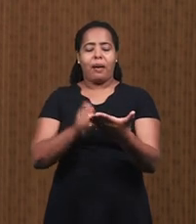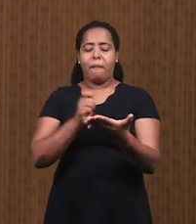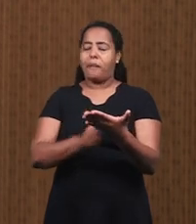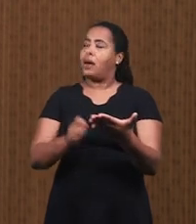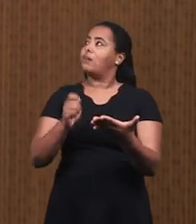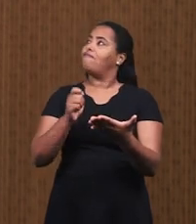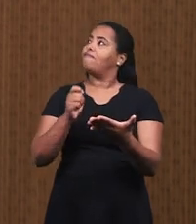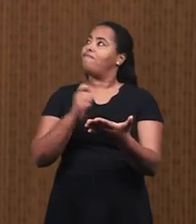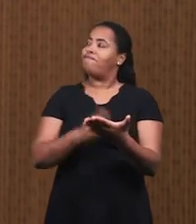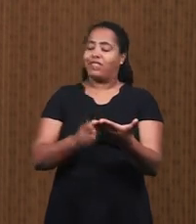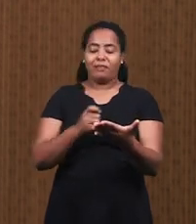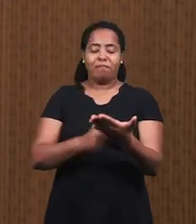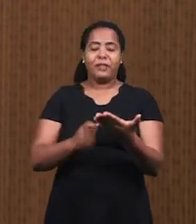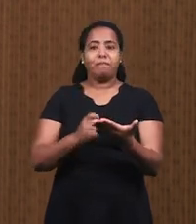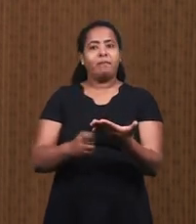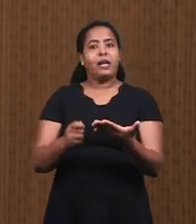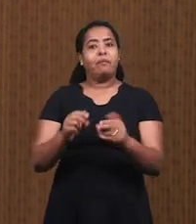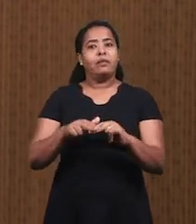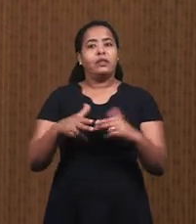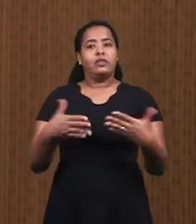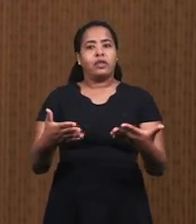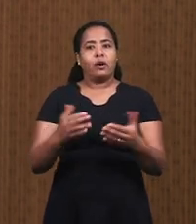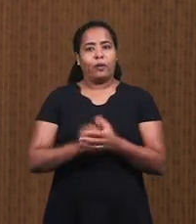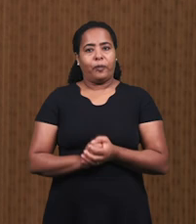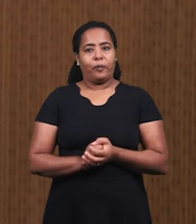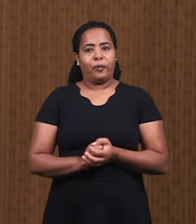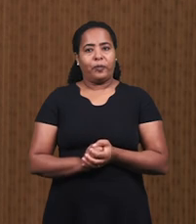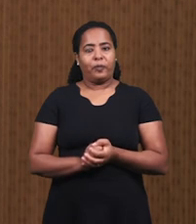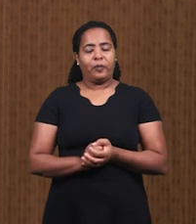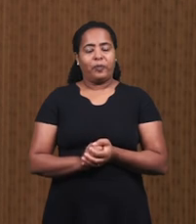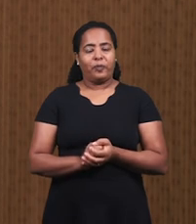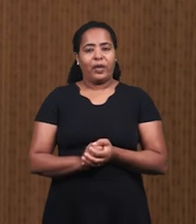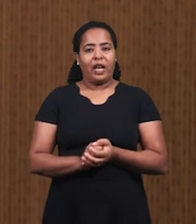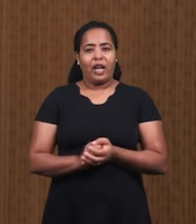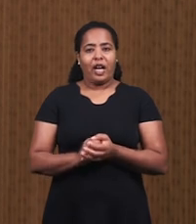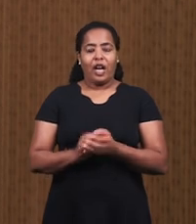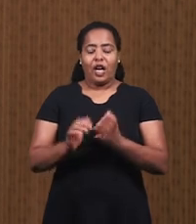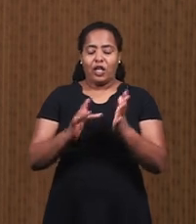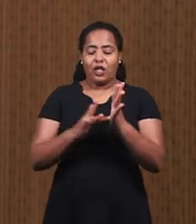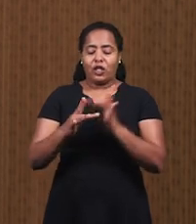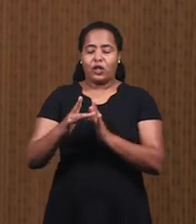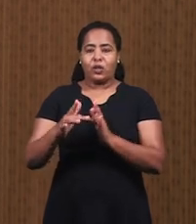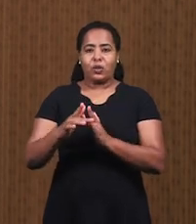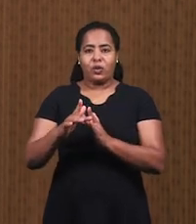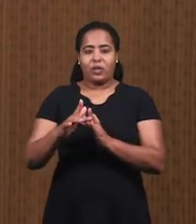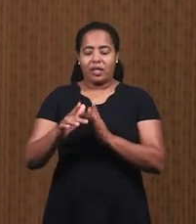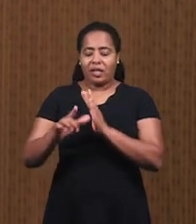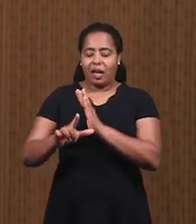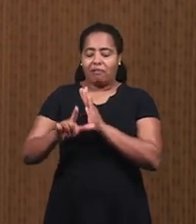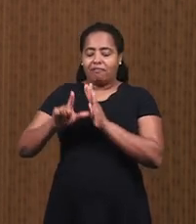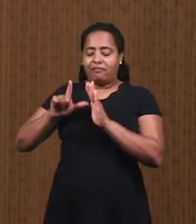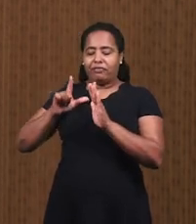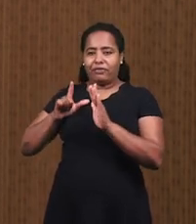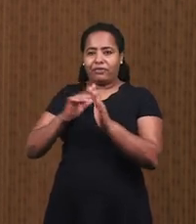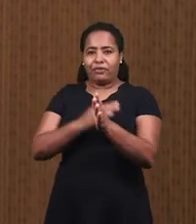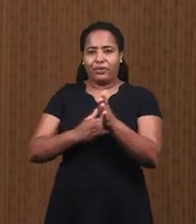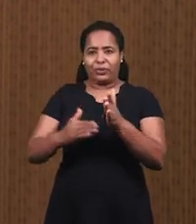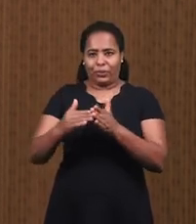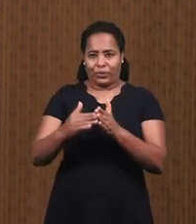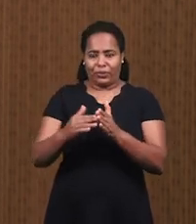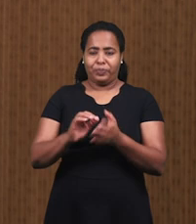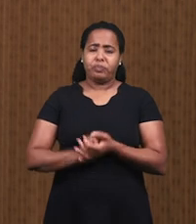Он весь вдохновлен Иисусом, потому что Иисус, Он прежде всего. В начале